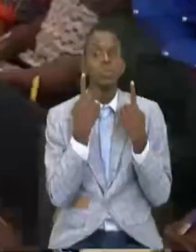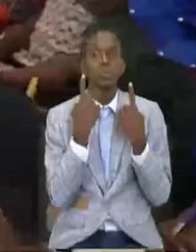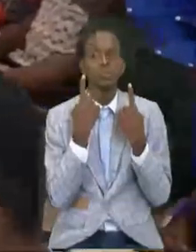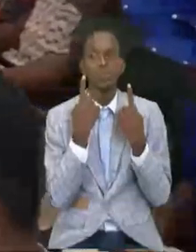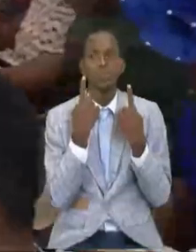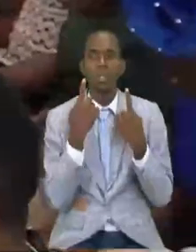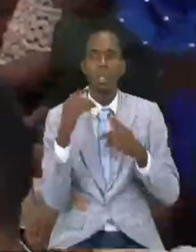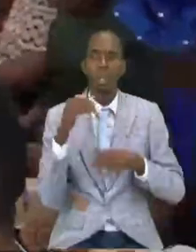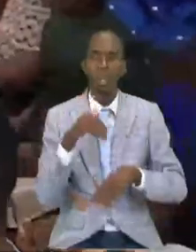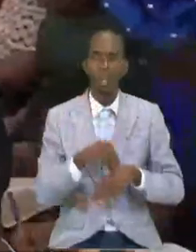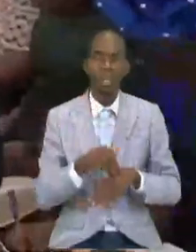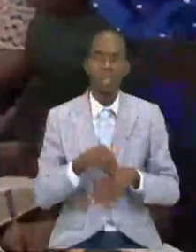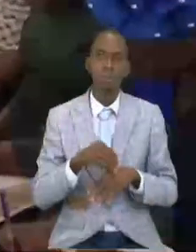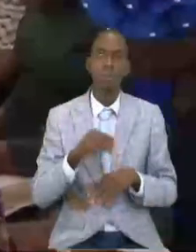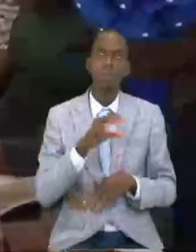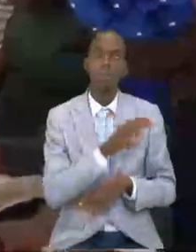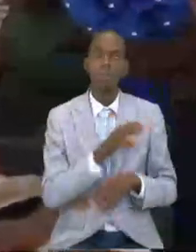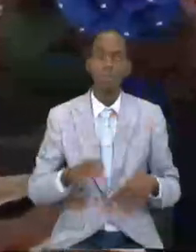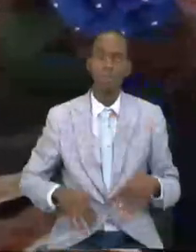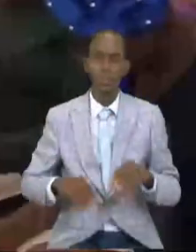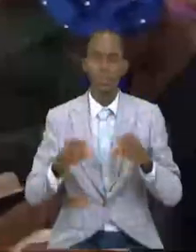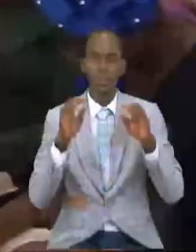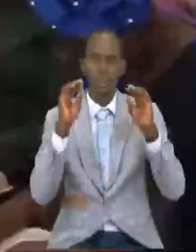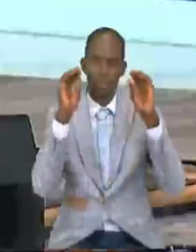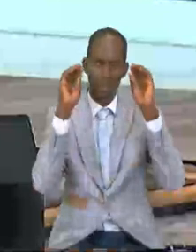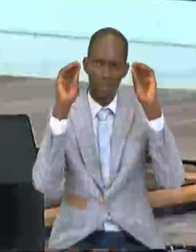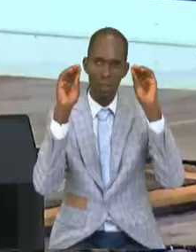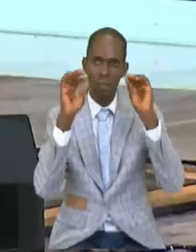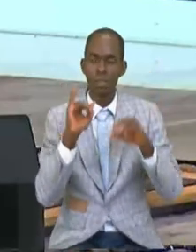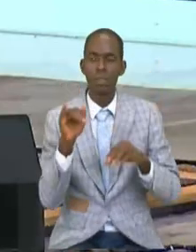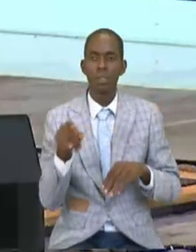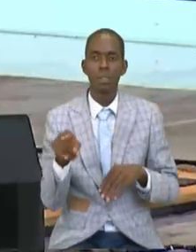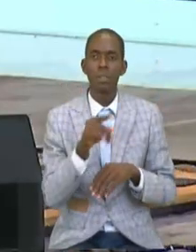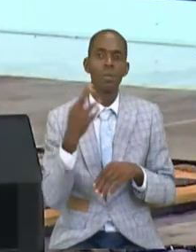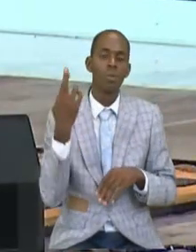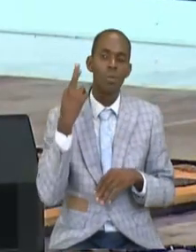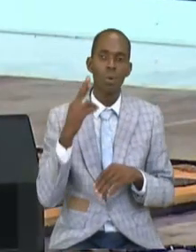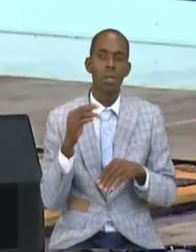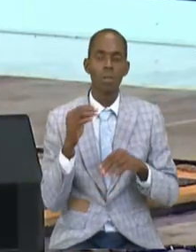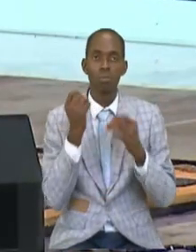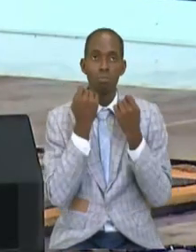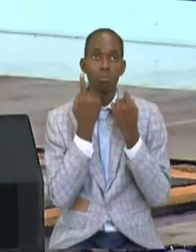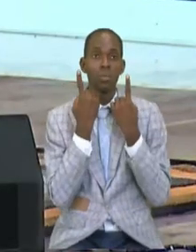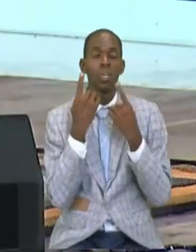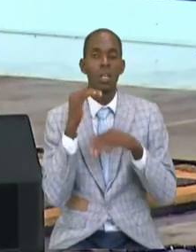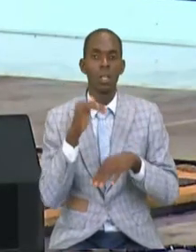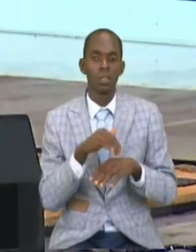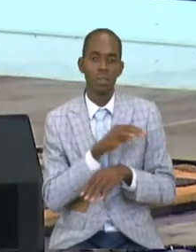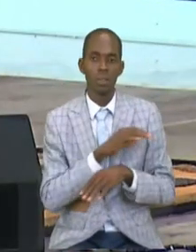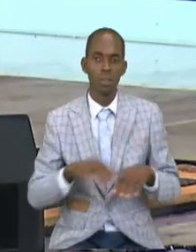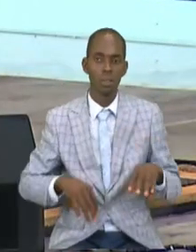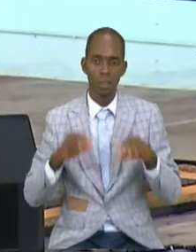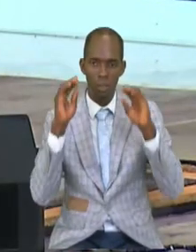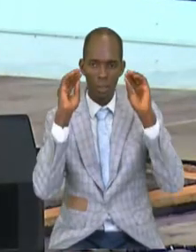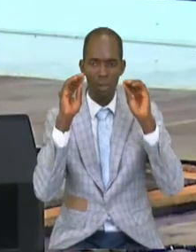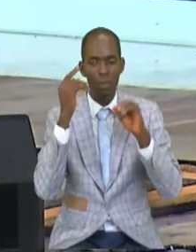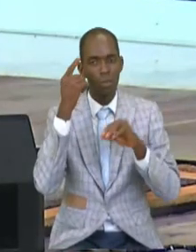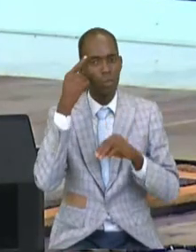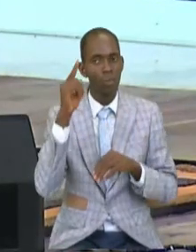On était frappé de sa doctrine. On était frappé de sa